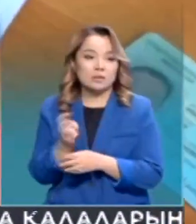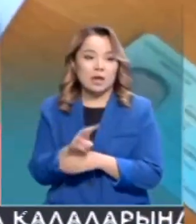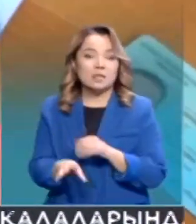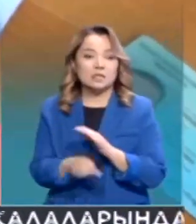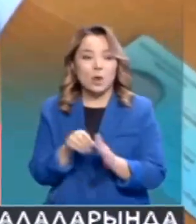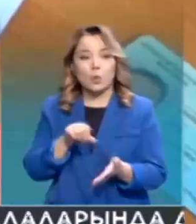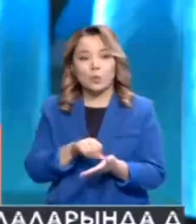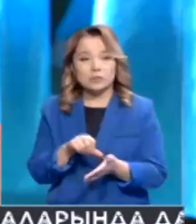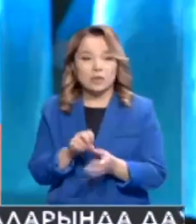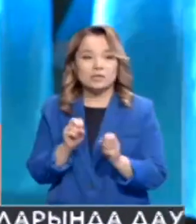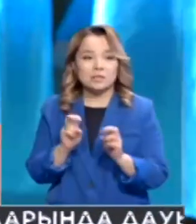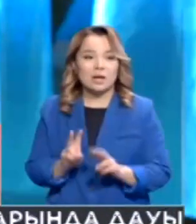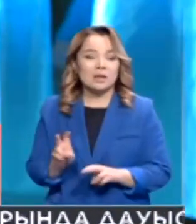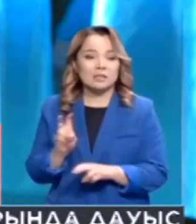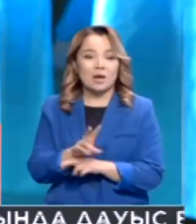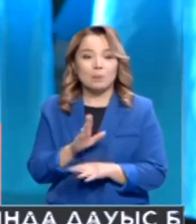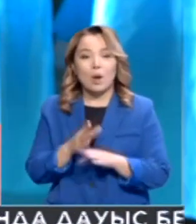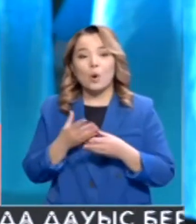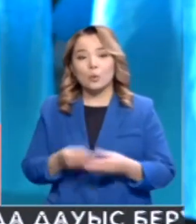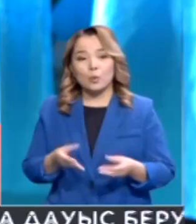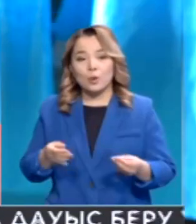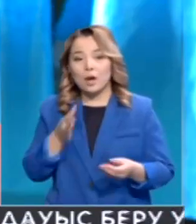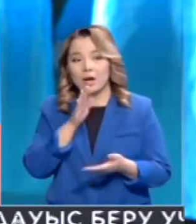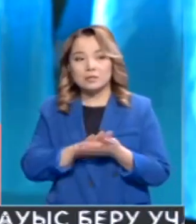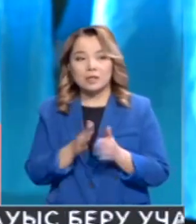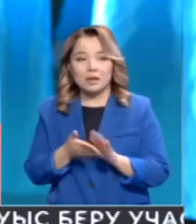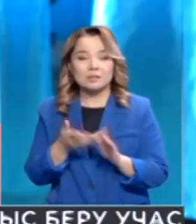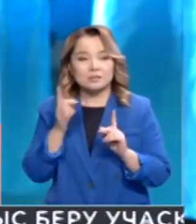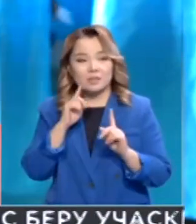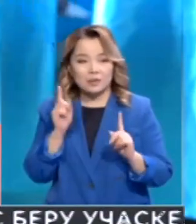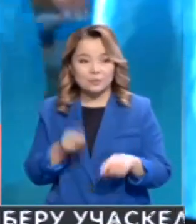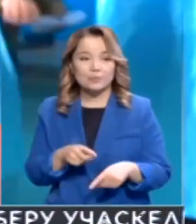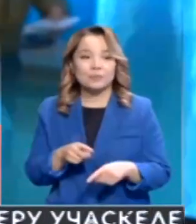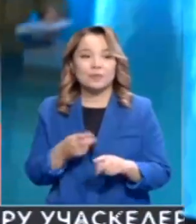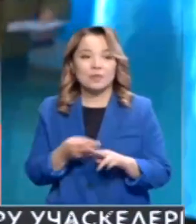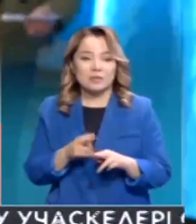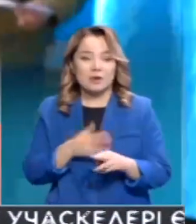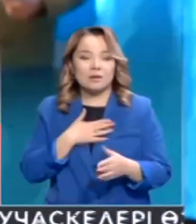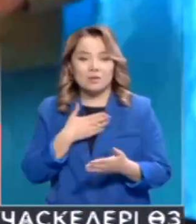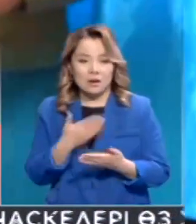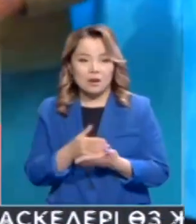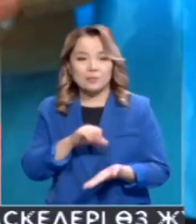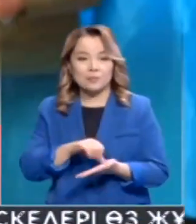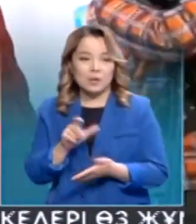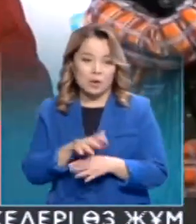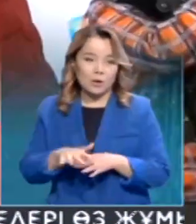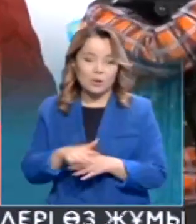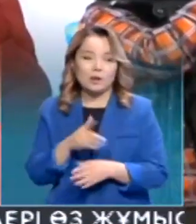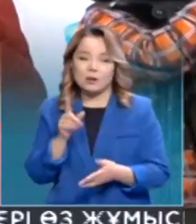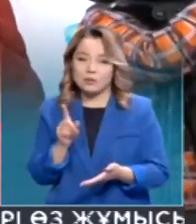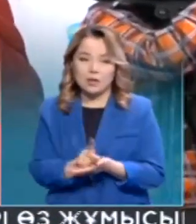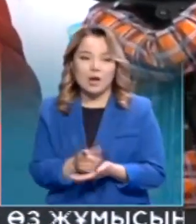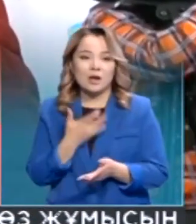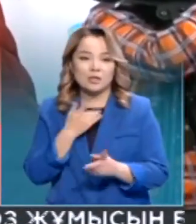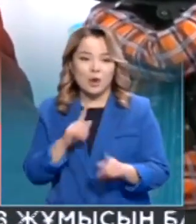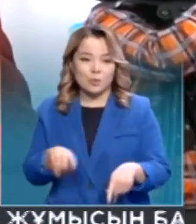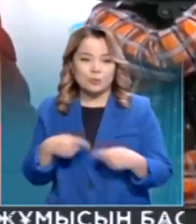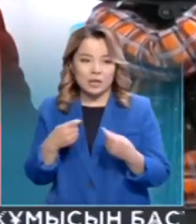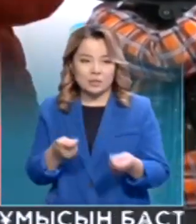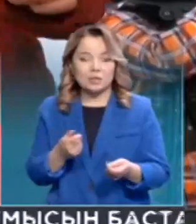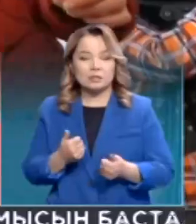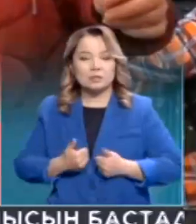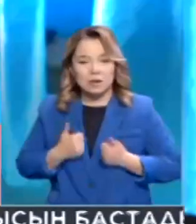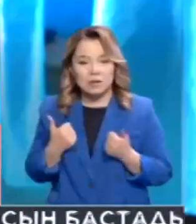учаскесіне арнайы келді. Көктем уақыты, сақман уақыты қауырчақ, бірақ халқымыз үшін бәріміз дауыс беріп,